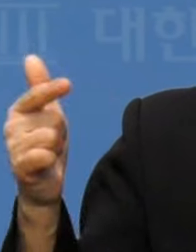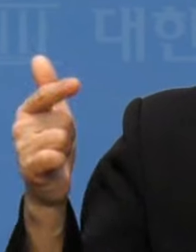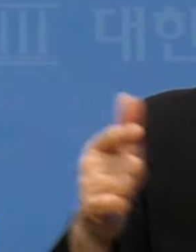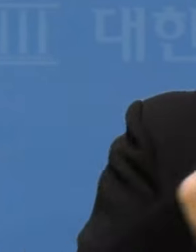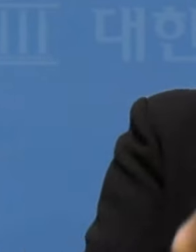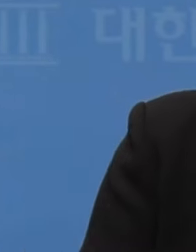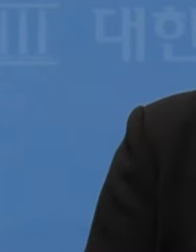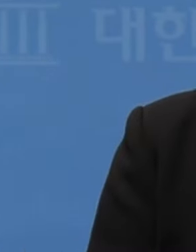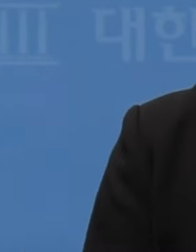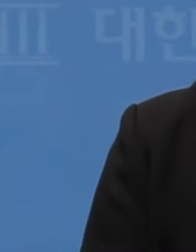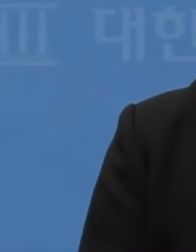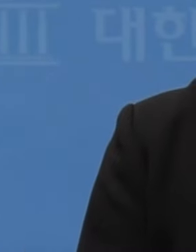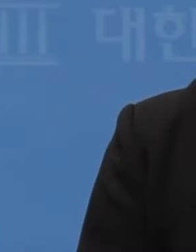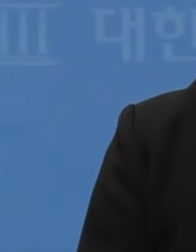있는 것입니다.